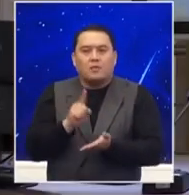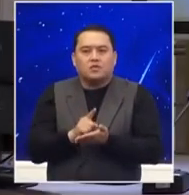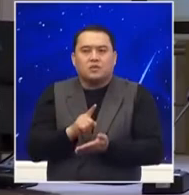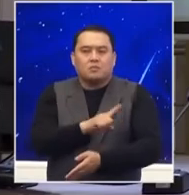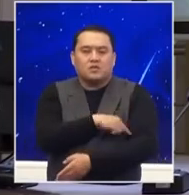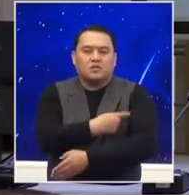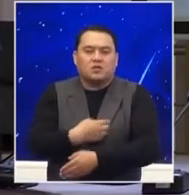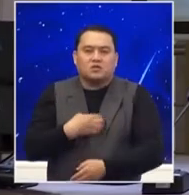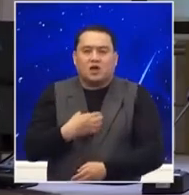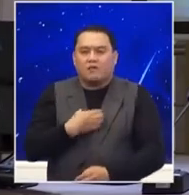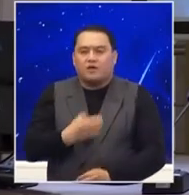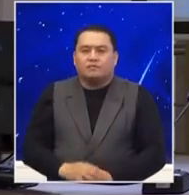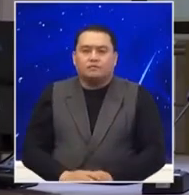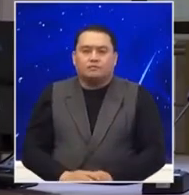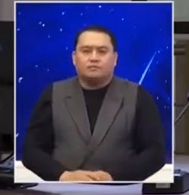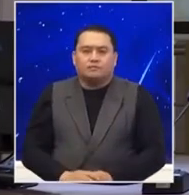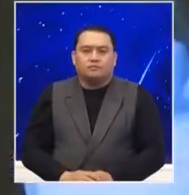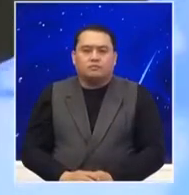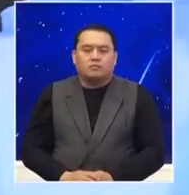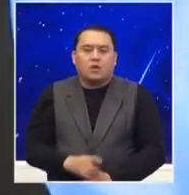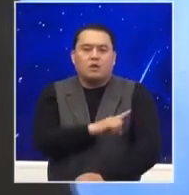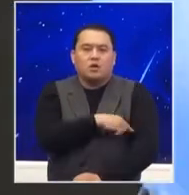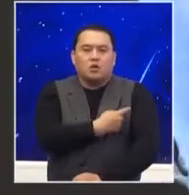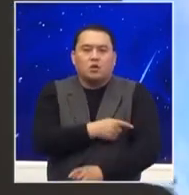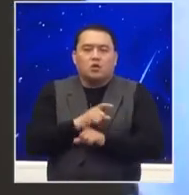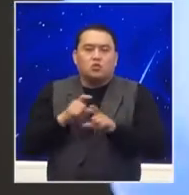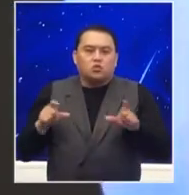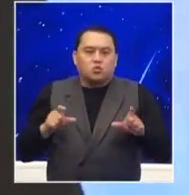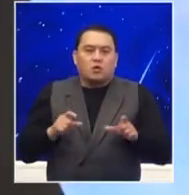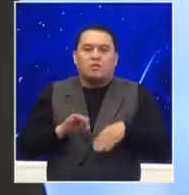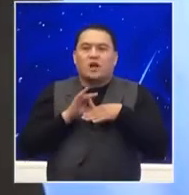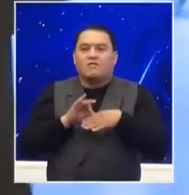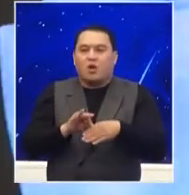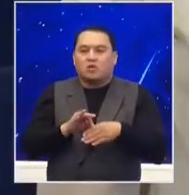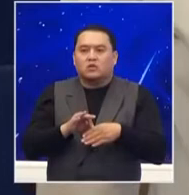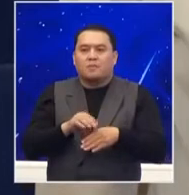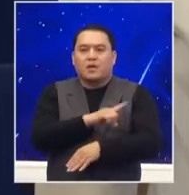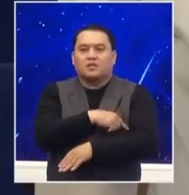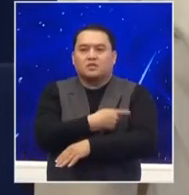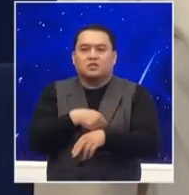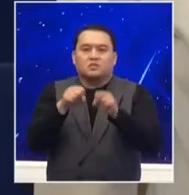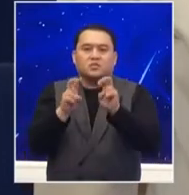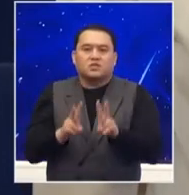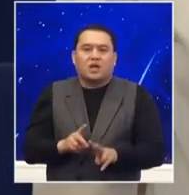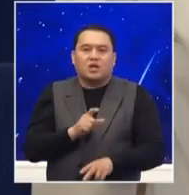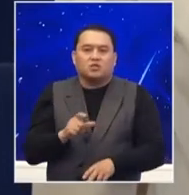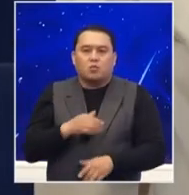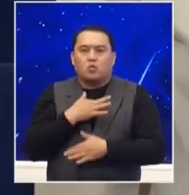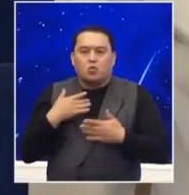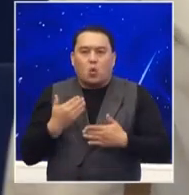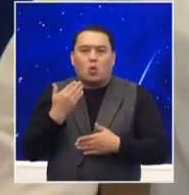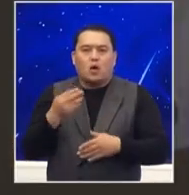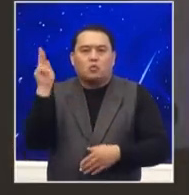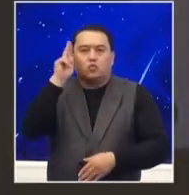медицины. Операции на коленном, голеностопном, тазобедренном и других суставах проводятся квалифицированными медицинскими специалистами. Многие из них